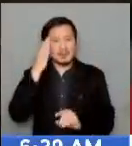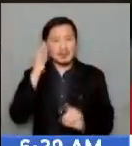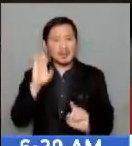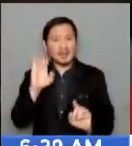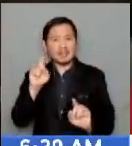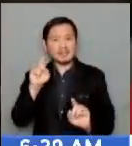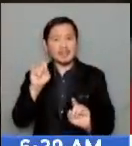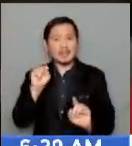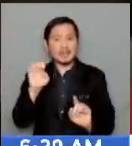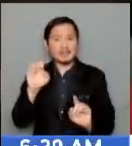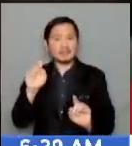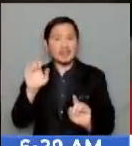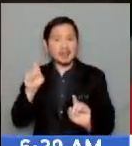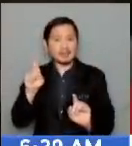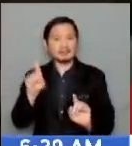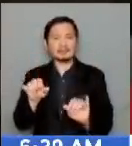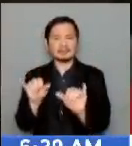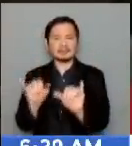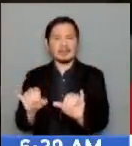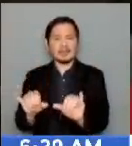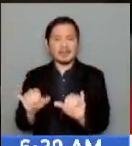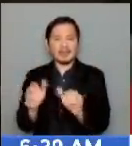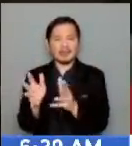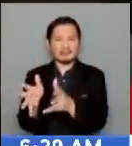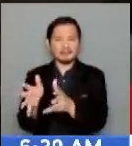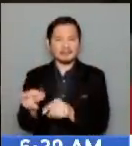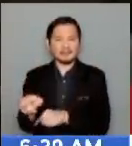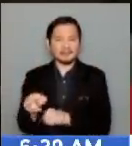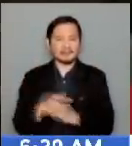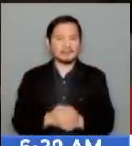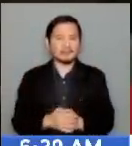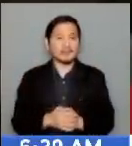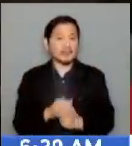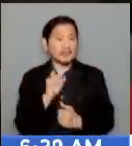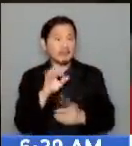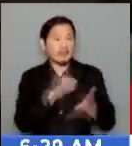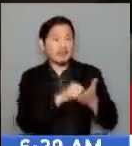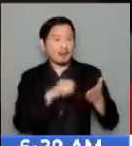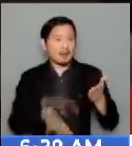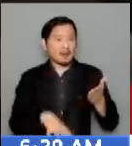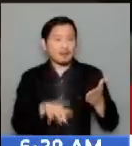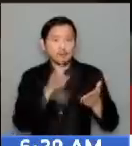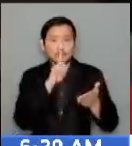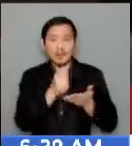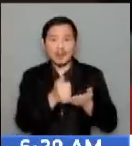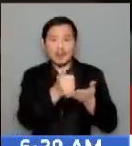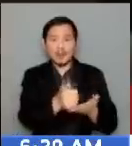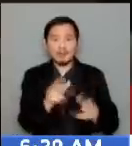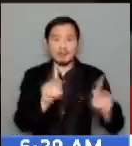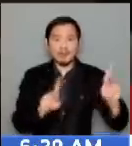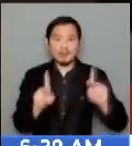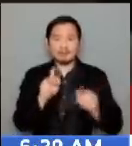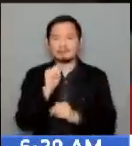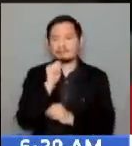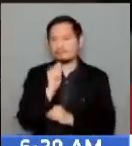the excise taxes, that does not necessarily help those who are most in need, yung talagang tinatamaan. kasi blanket eh.